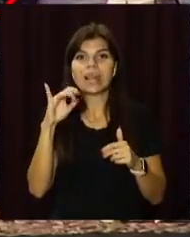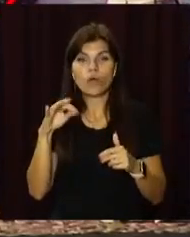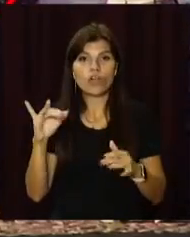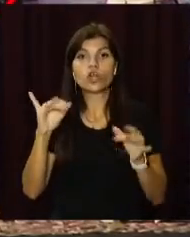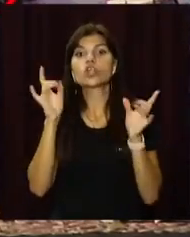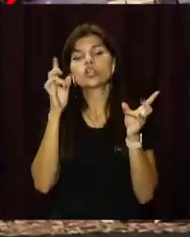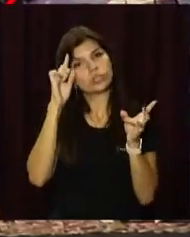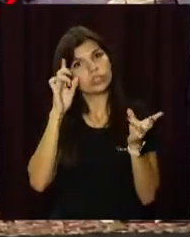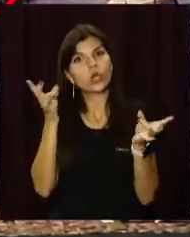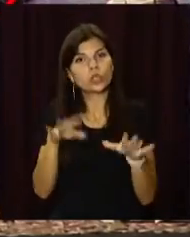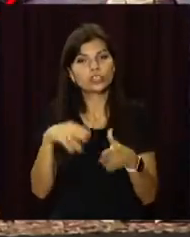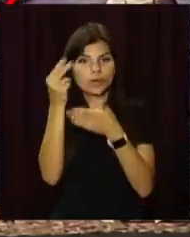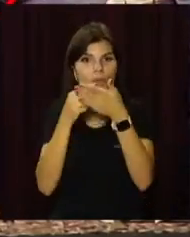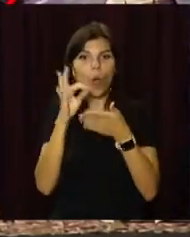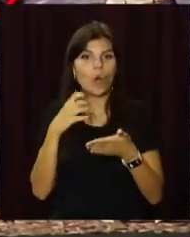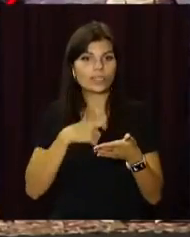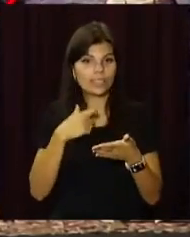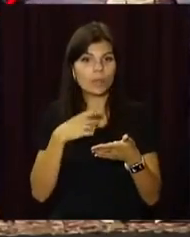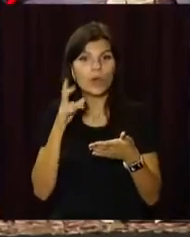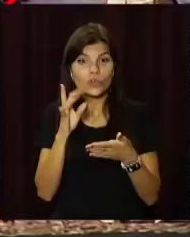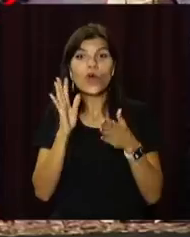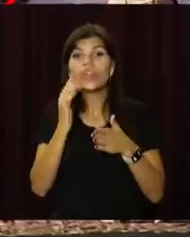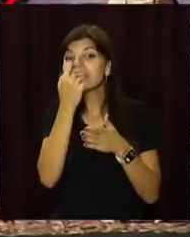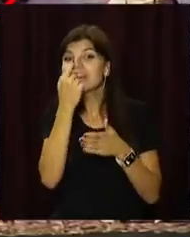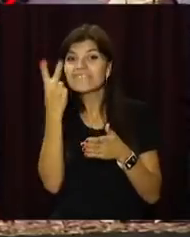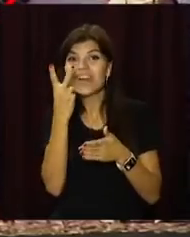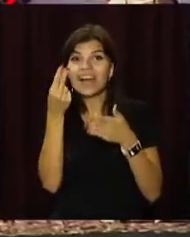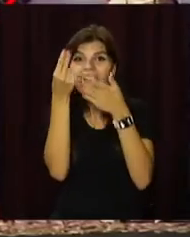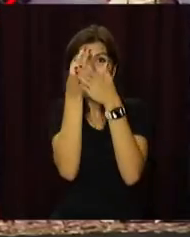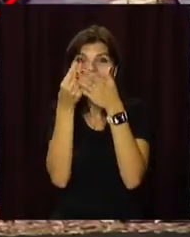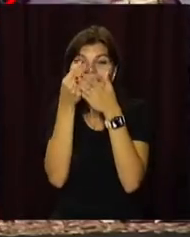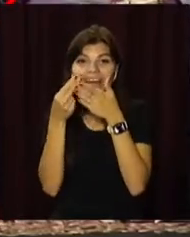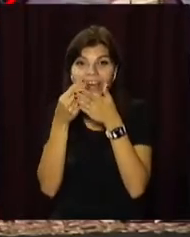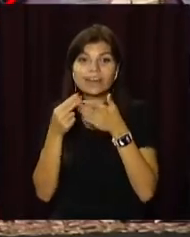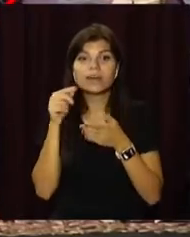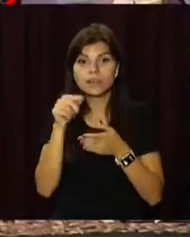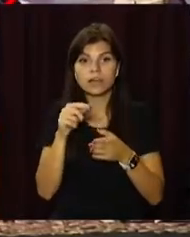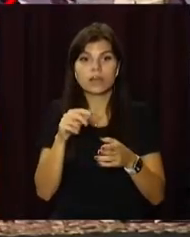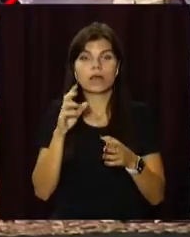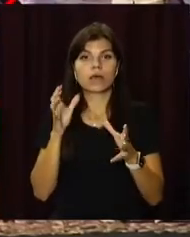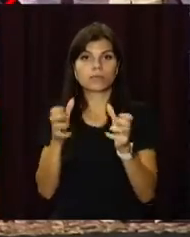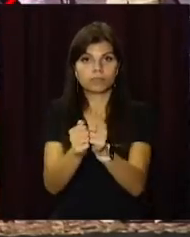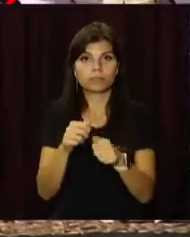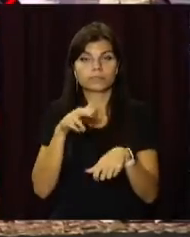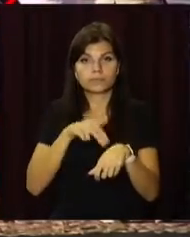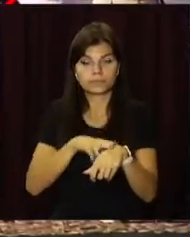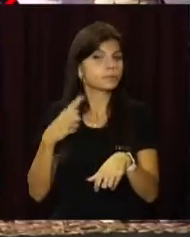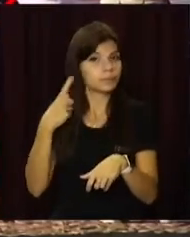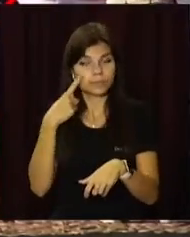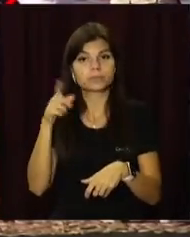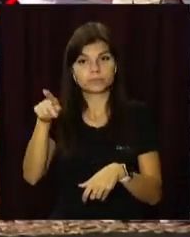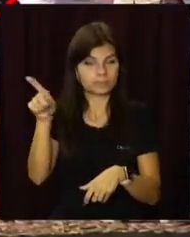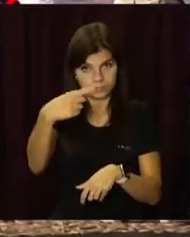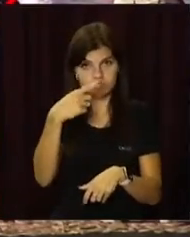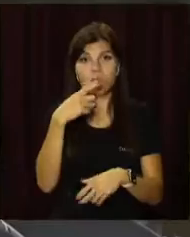вирішили залишити на кулі згадку про себе. Проте тільки-но пара подалася з місця творчості, їх затримали правоохоронці.